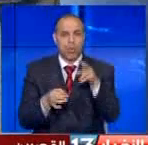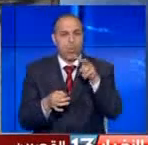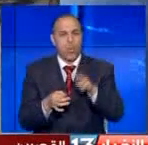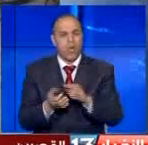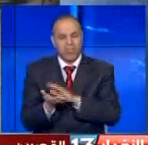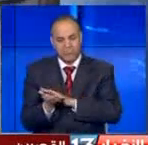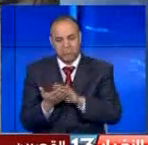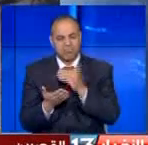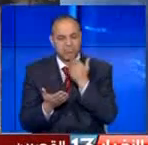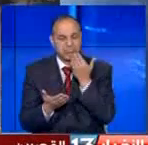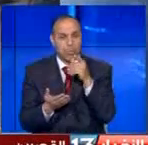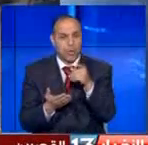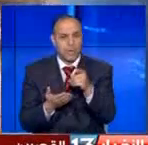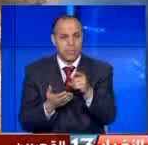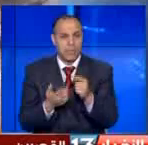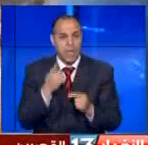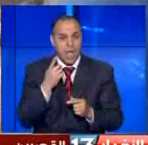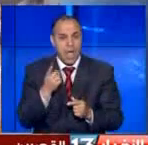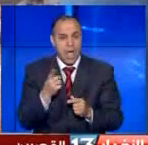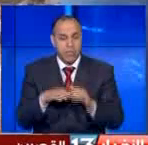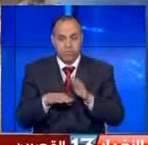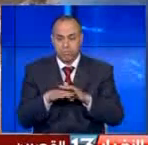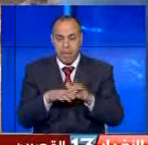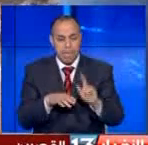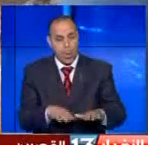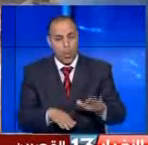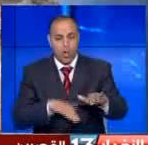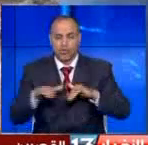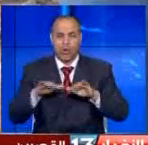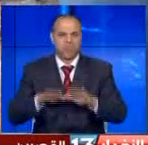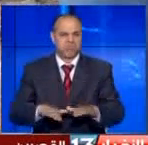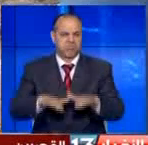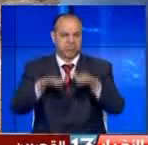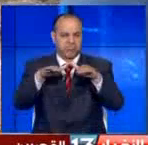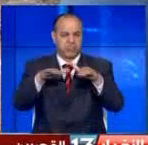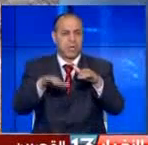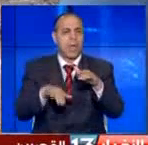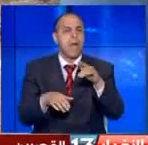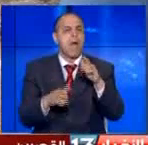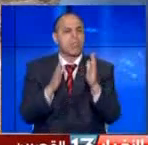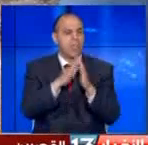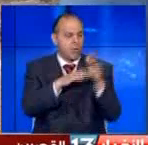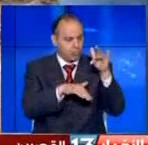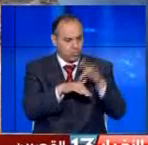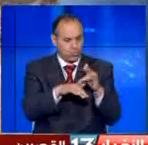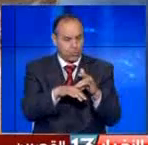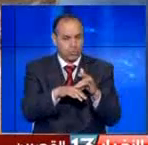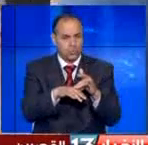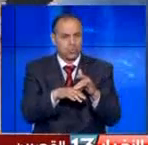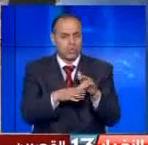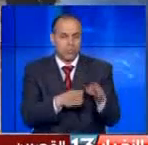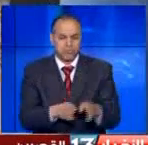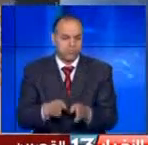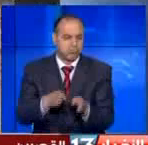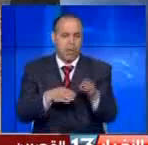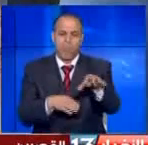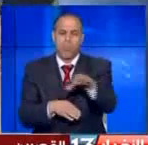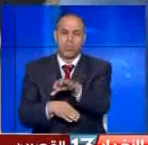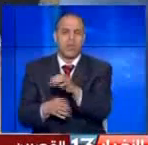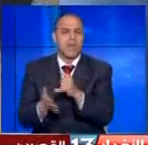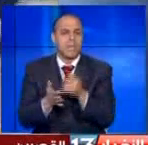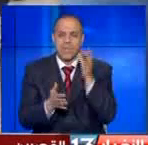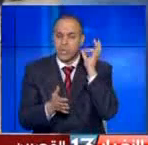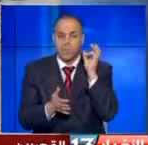البنية التحتية بالجهة، فاكتسحت برك المياه الشوارع وتضررت المنازل بشارع 14 من جانفي وحي الكرمة،